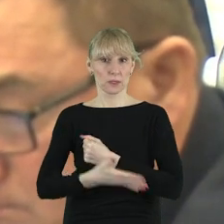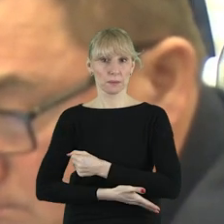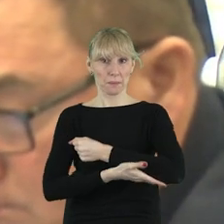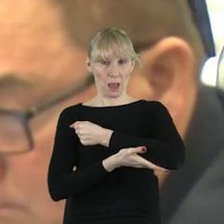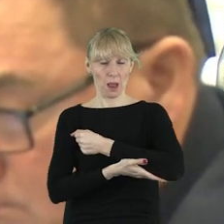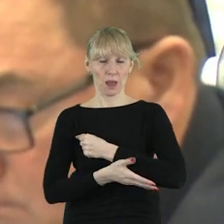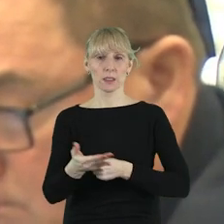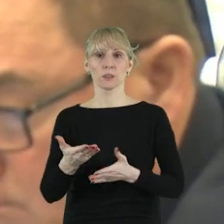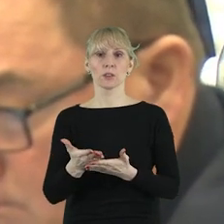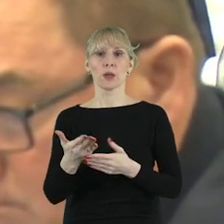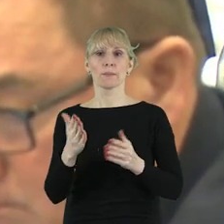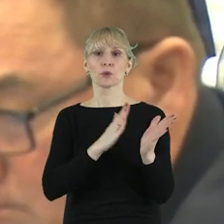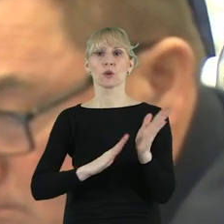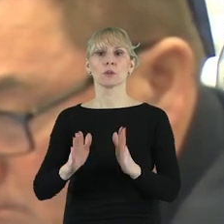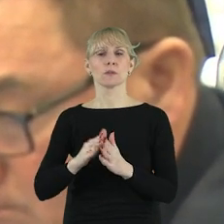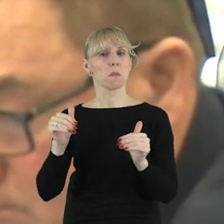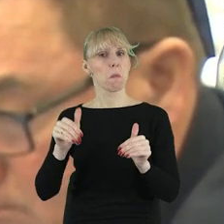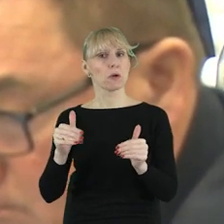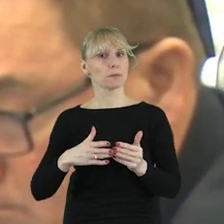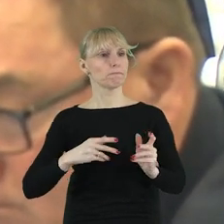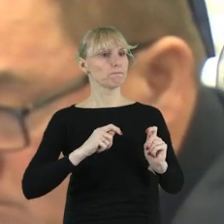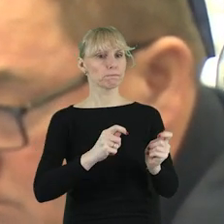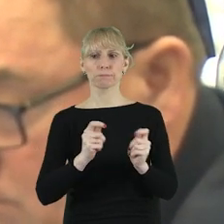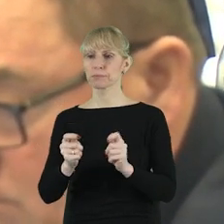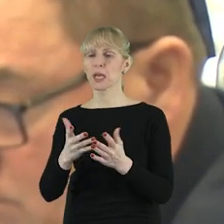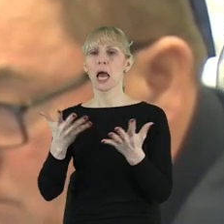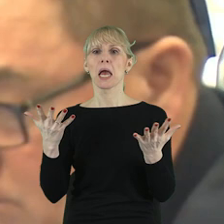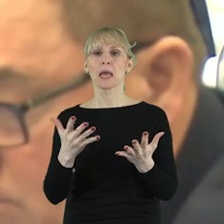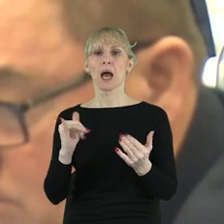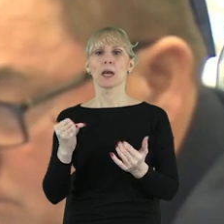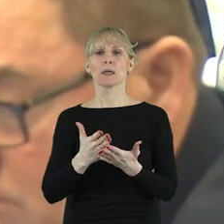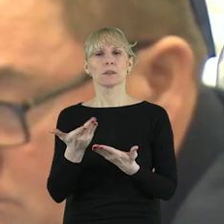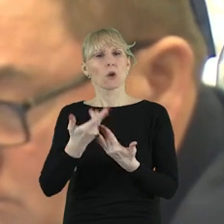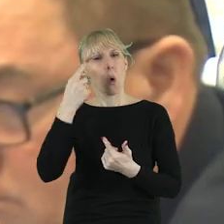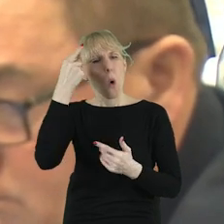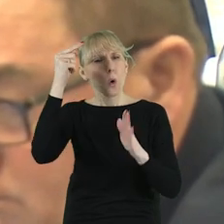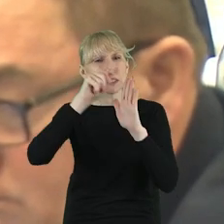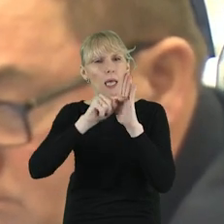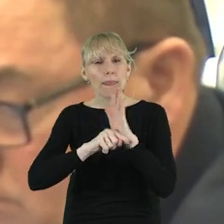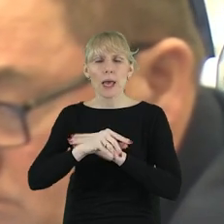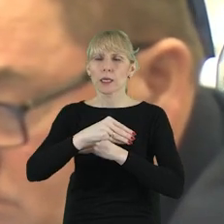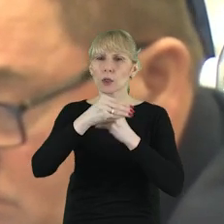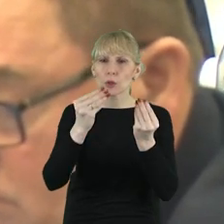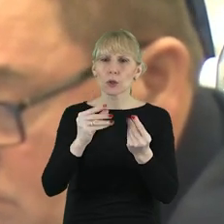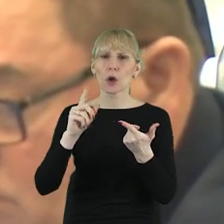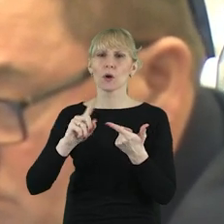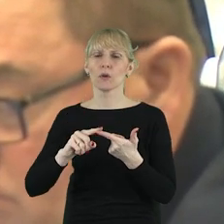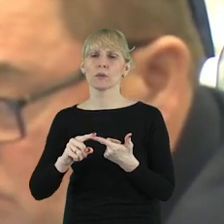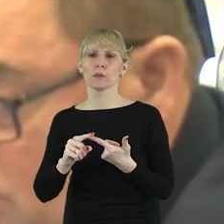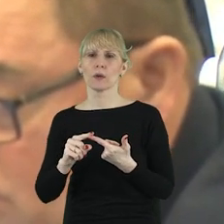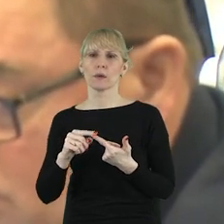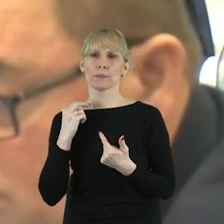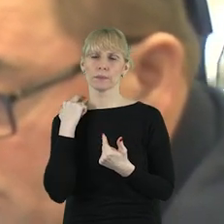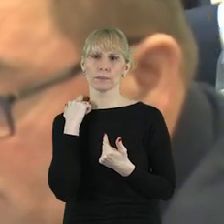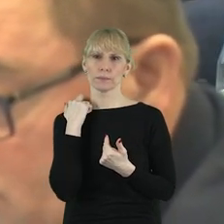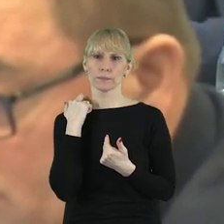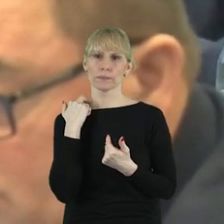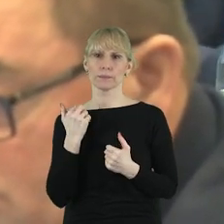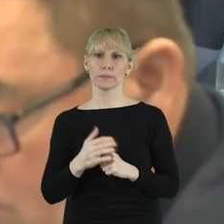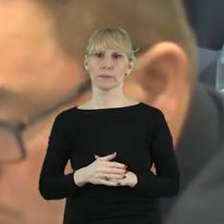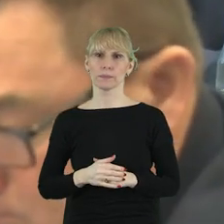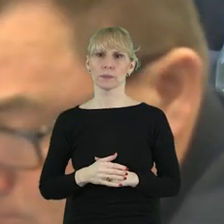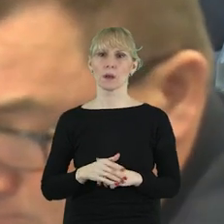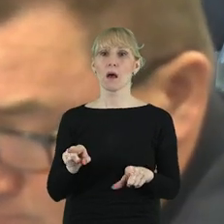finansowe wsparcia przygotowawczego przeznaczyć można na opracowanie lokalnych strategii rozwoju. Środki te można